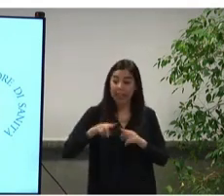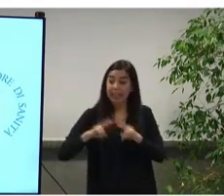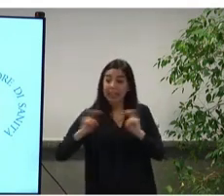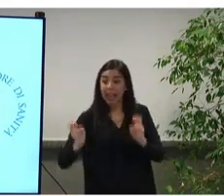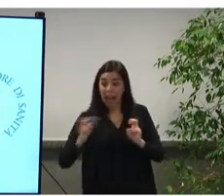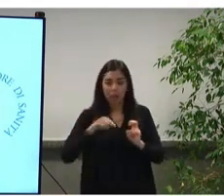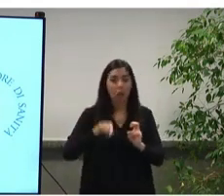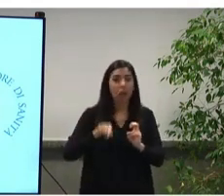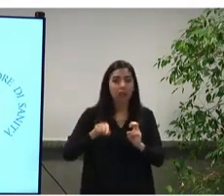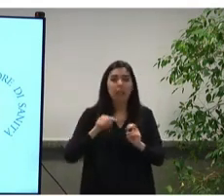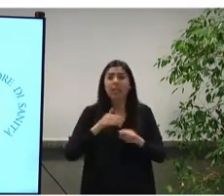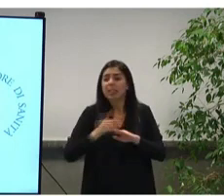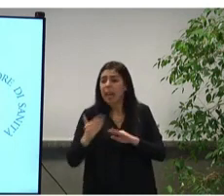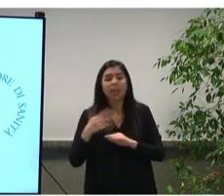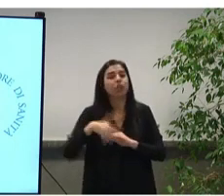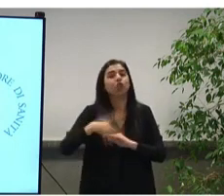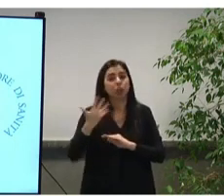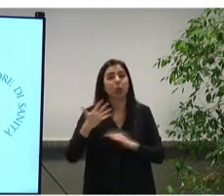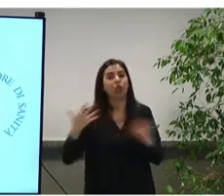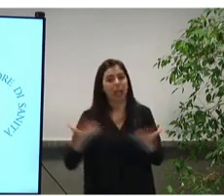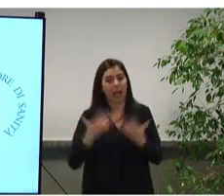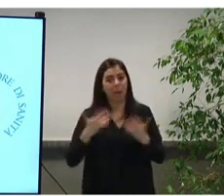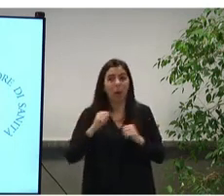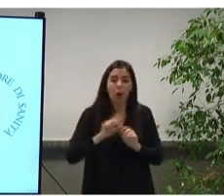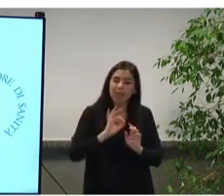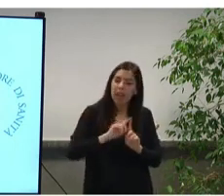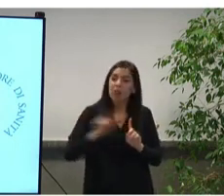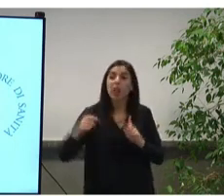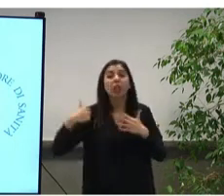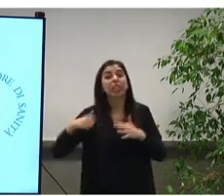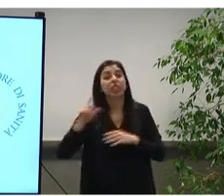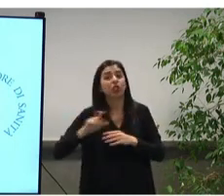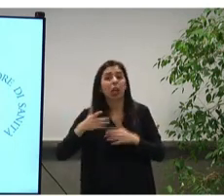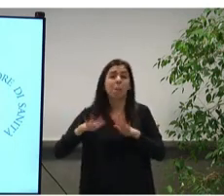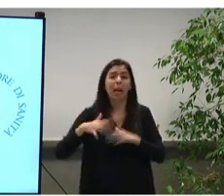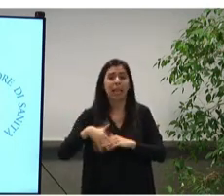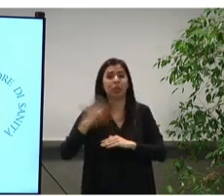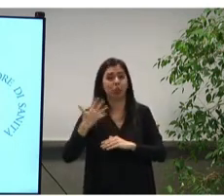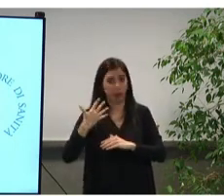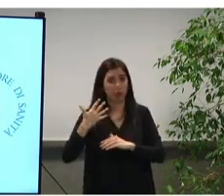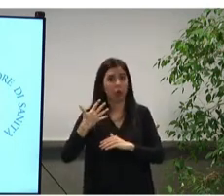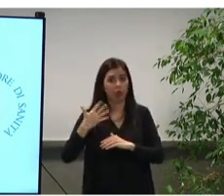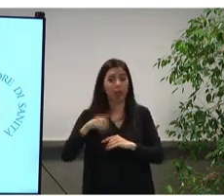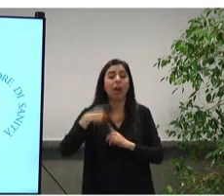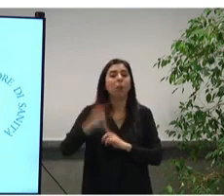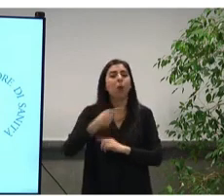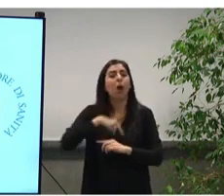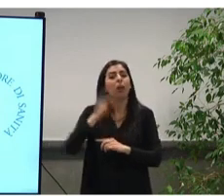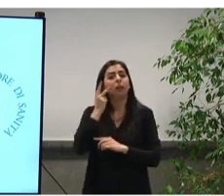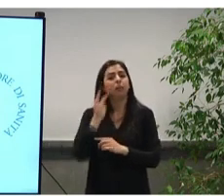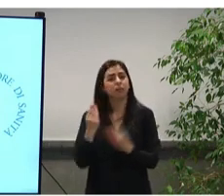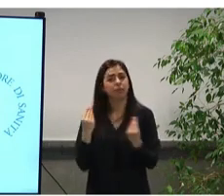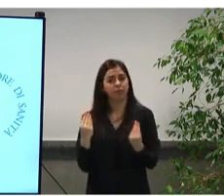di circa 5 giorni, con un range molto variabile, da 0 a 16 giorni. E poi abbiamo visto che